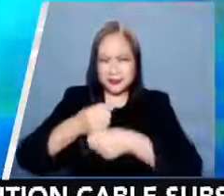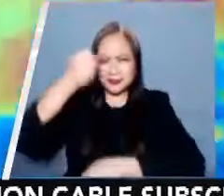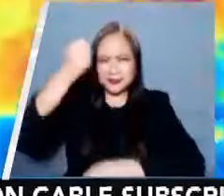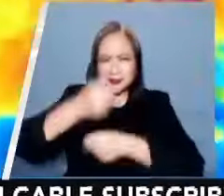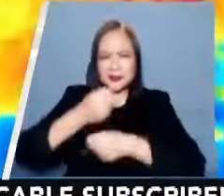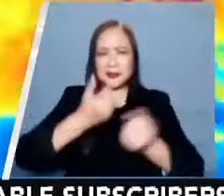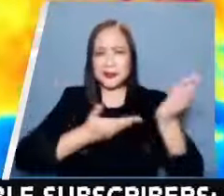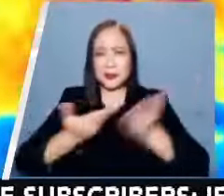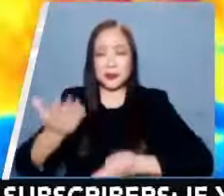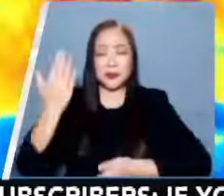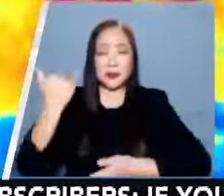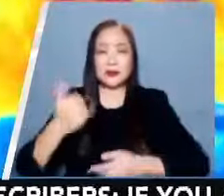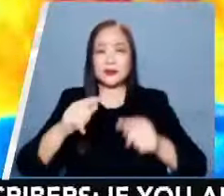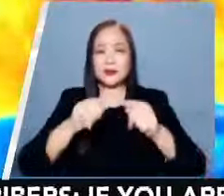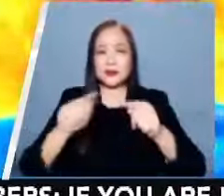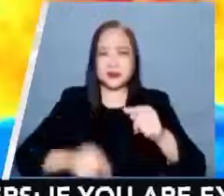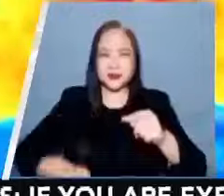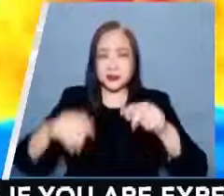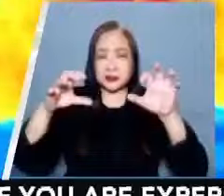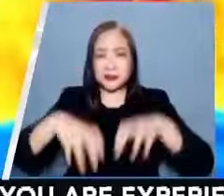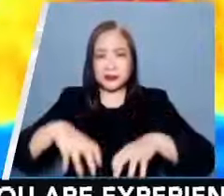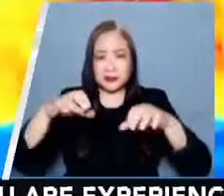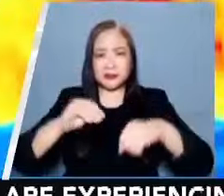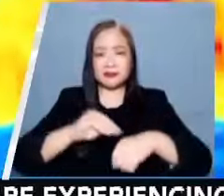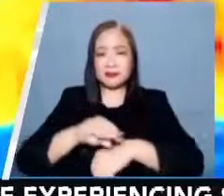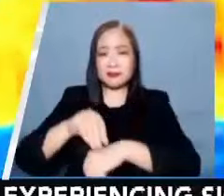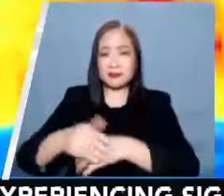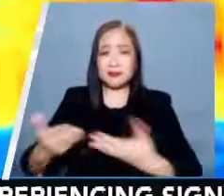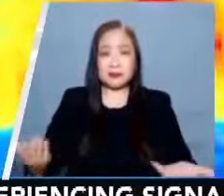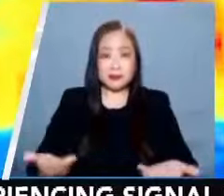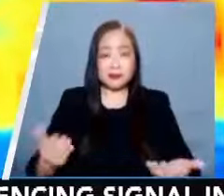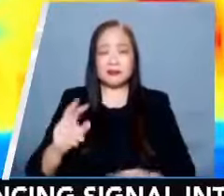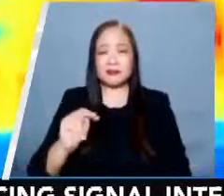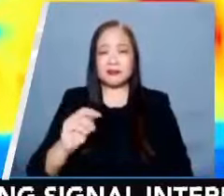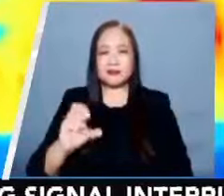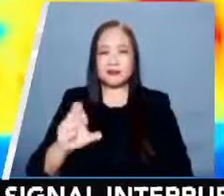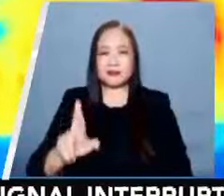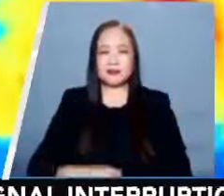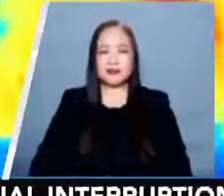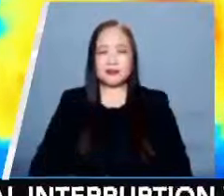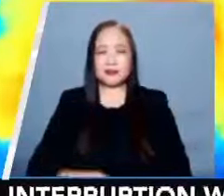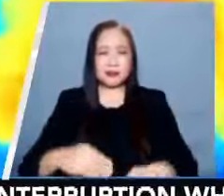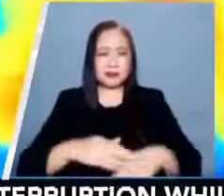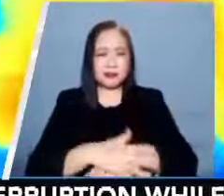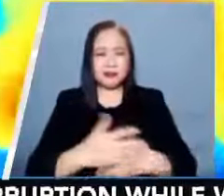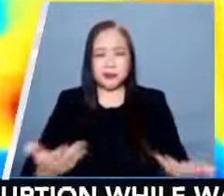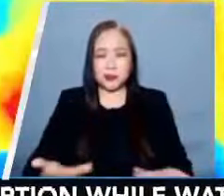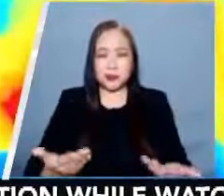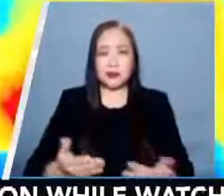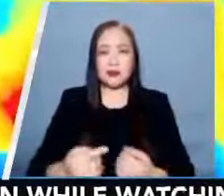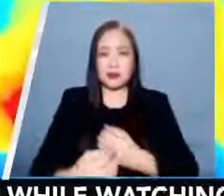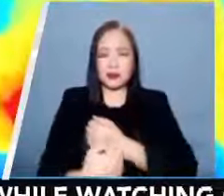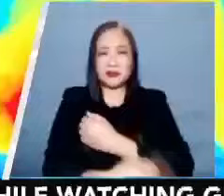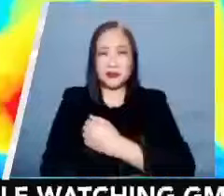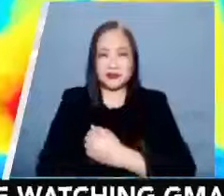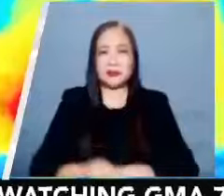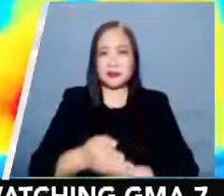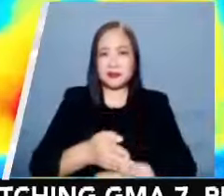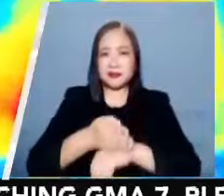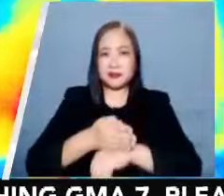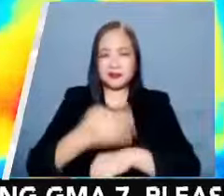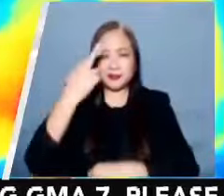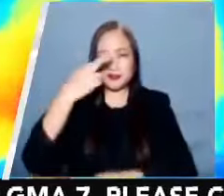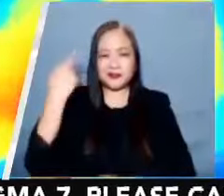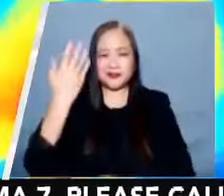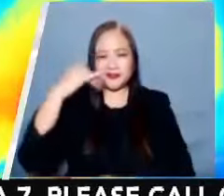thunderstorm advisory sa ilang bahagi ng Metro Manila. Ayon sa PAGASA, apektado rin ilang panig ng Sambales, ng Bataan, Rizal, Cavite,